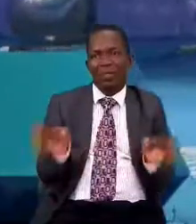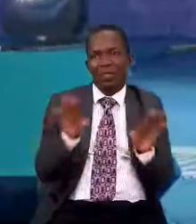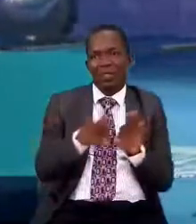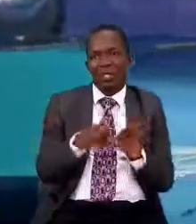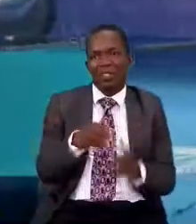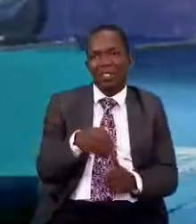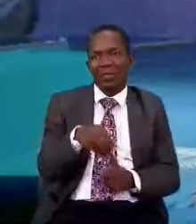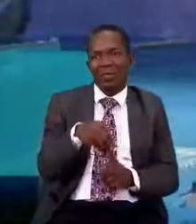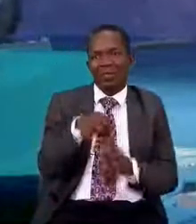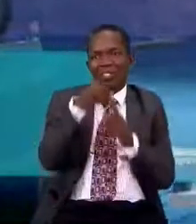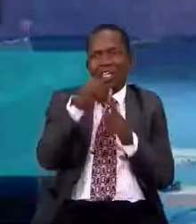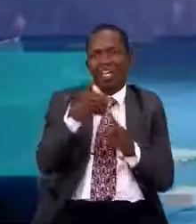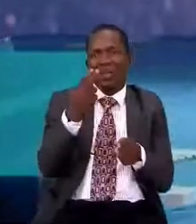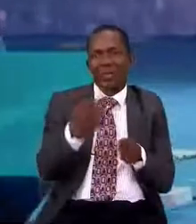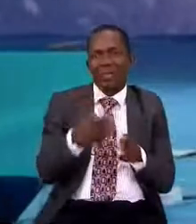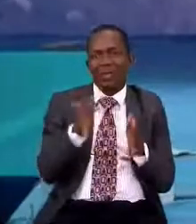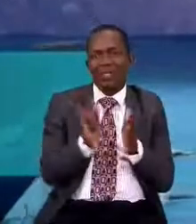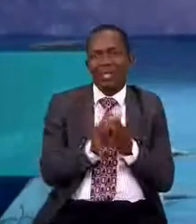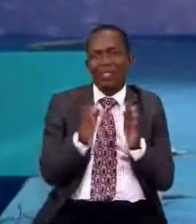les pires des esclaves.